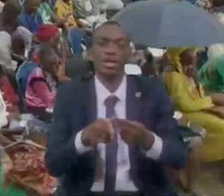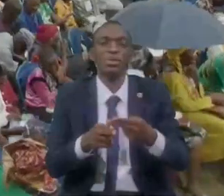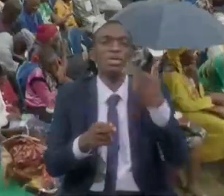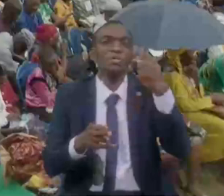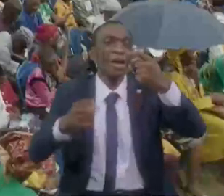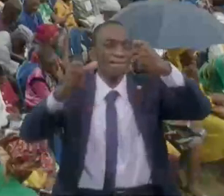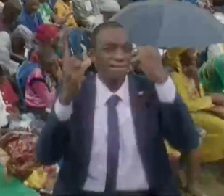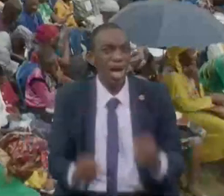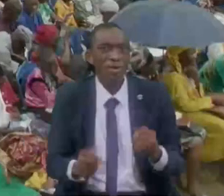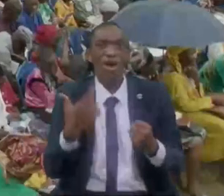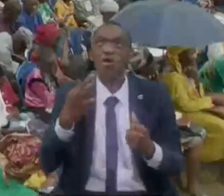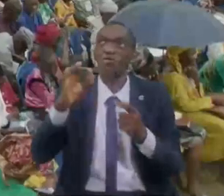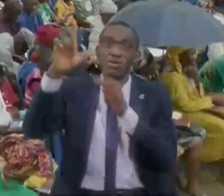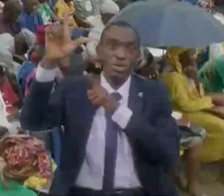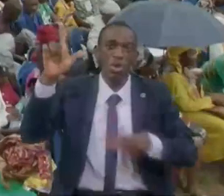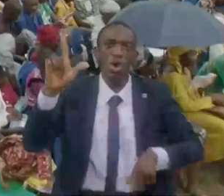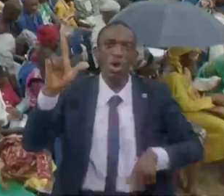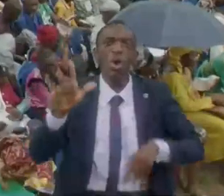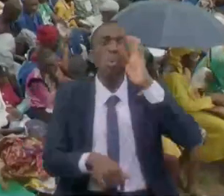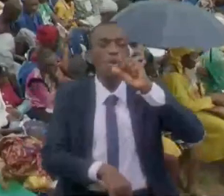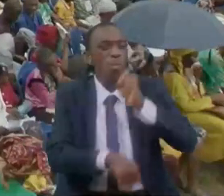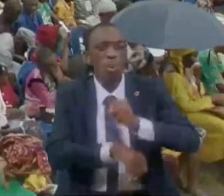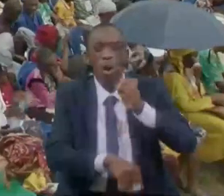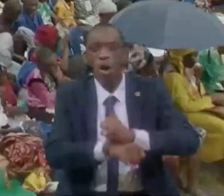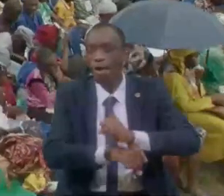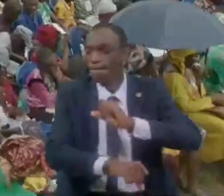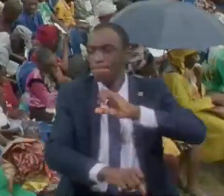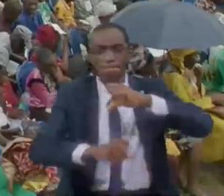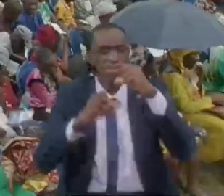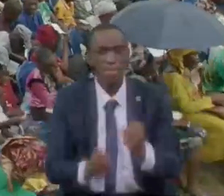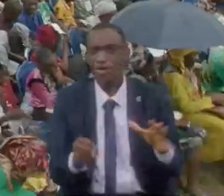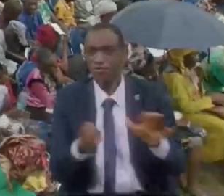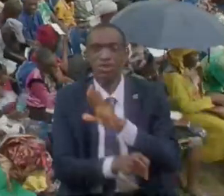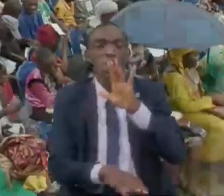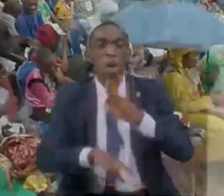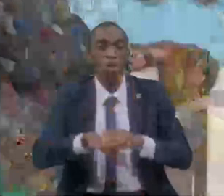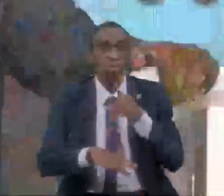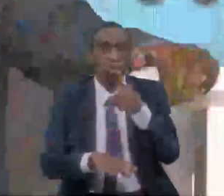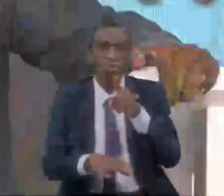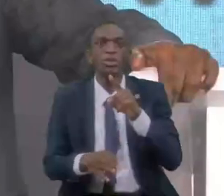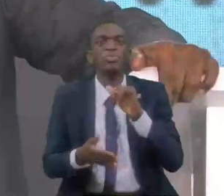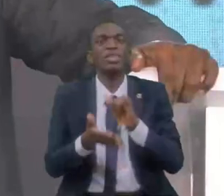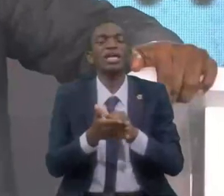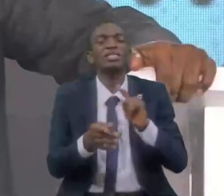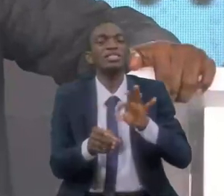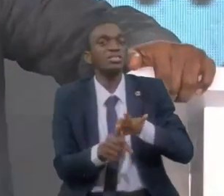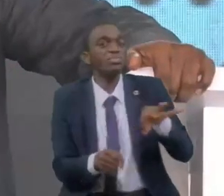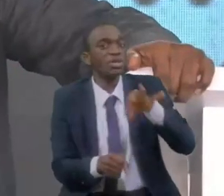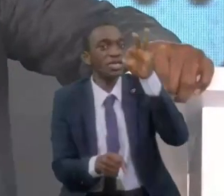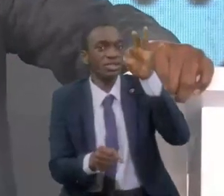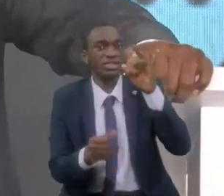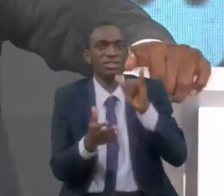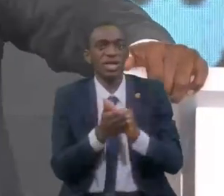La puissance du Seigneur va agir puissamment en toi pour que l'esprit qui